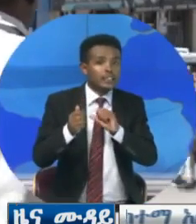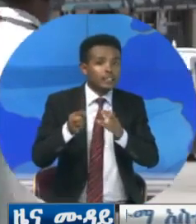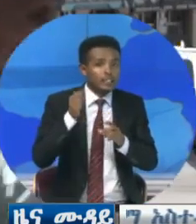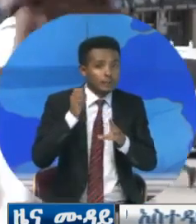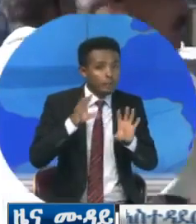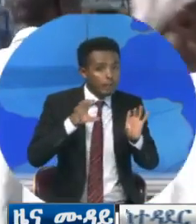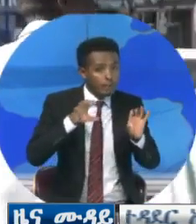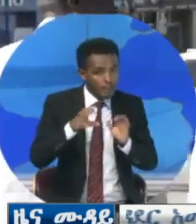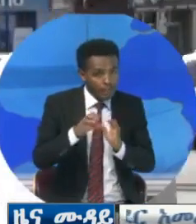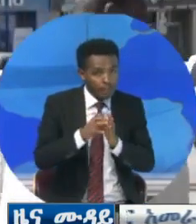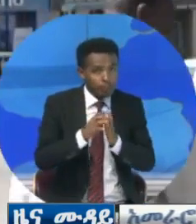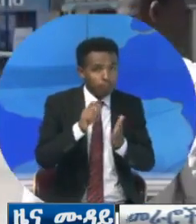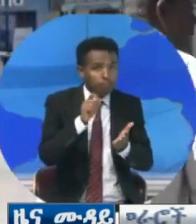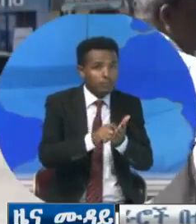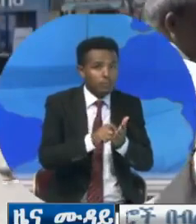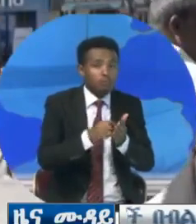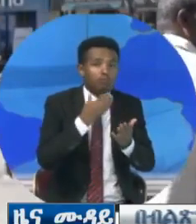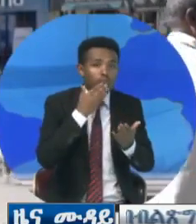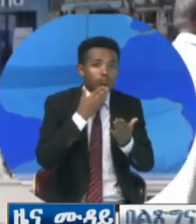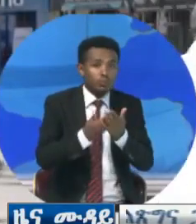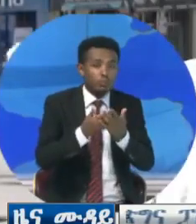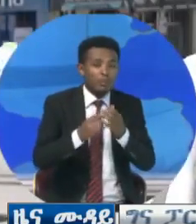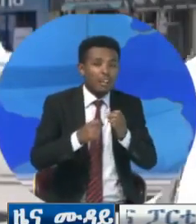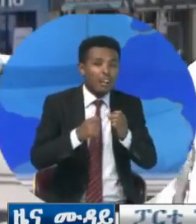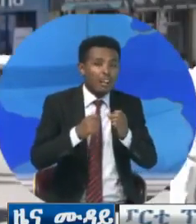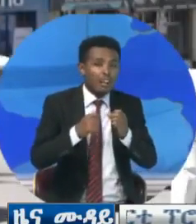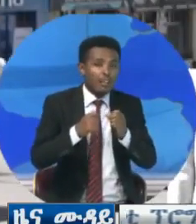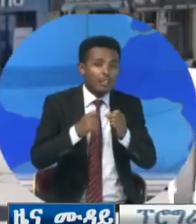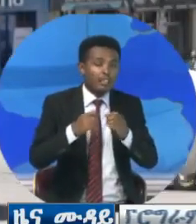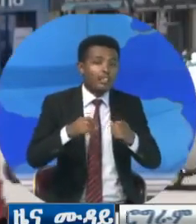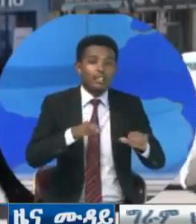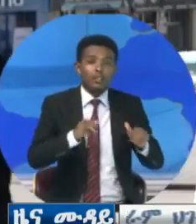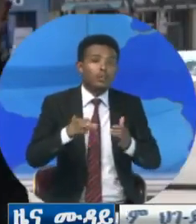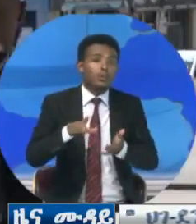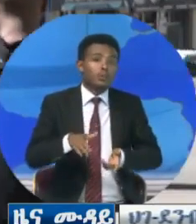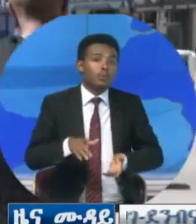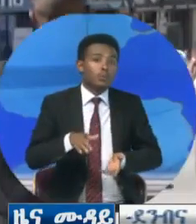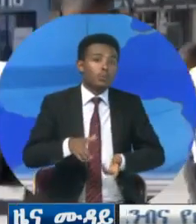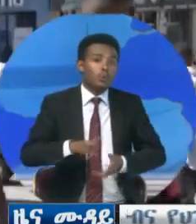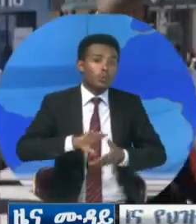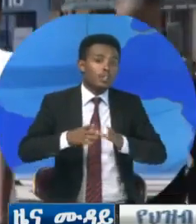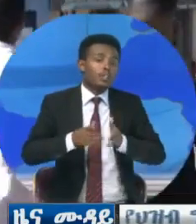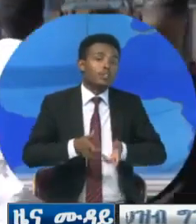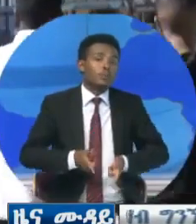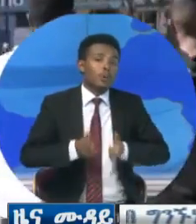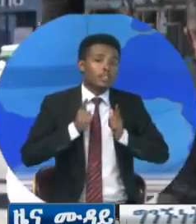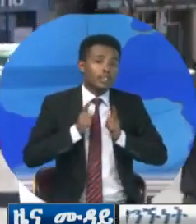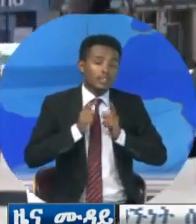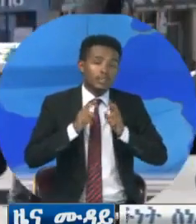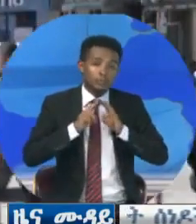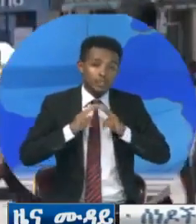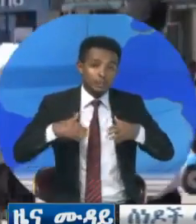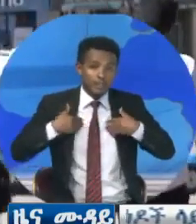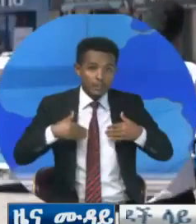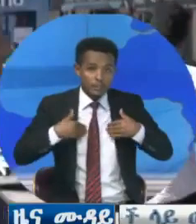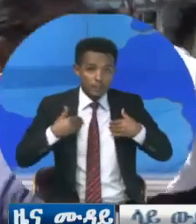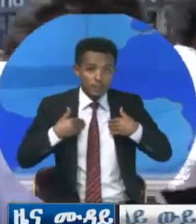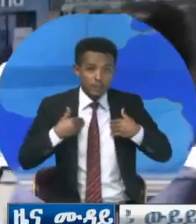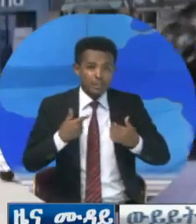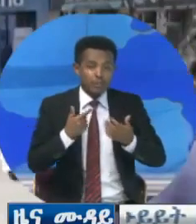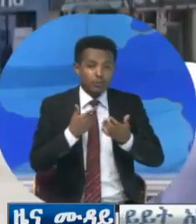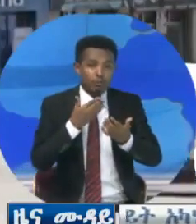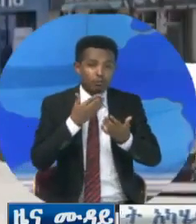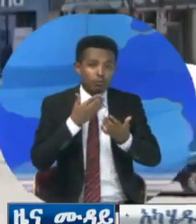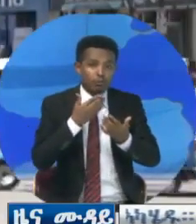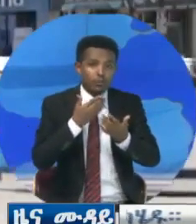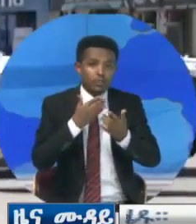በጣም የሚከበረው ጥምቀት እና ደግሞ በዩኔስኮ መመዝገቡ ደግሞ እንደ ጎንደር ነዋሪነቴም በጣም ደስ ብሎኛል። ምርጥ በዓል ነው። ሁላችሁም መጣችሁ ጎንደር